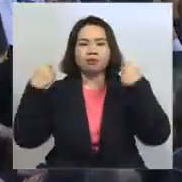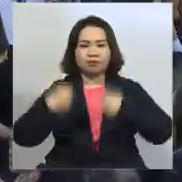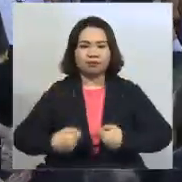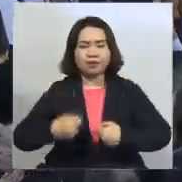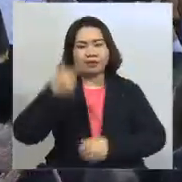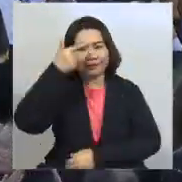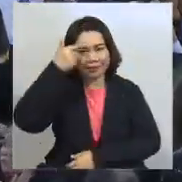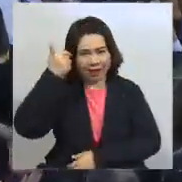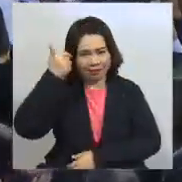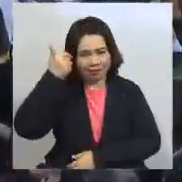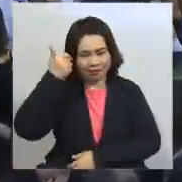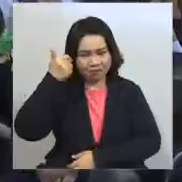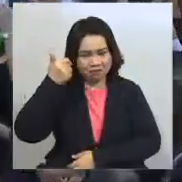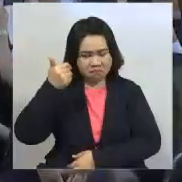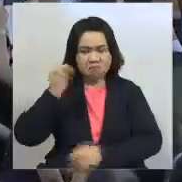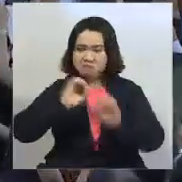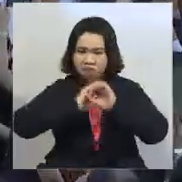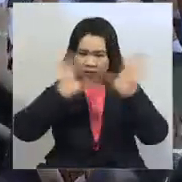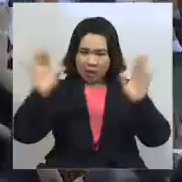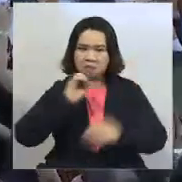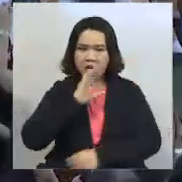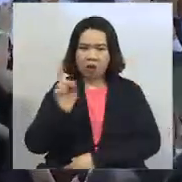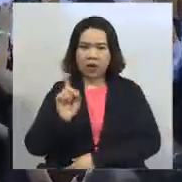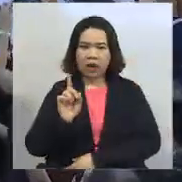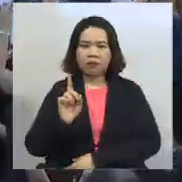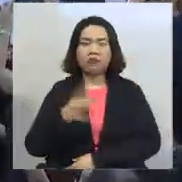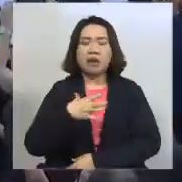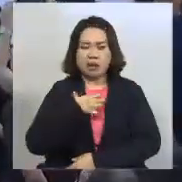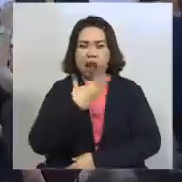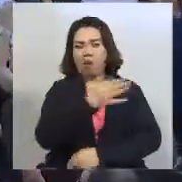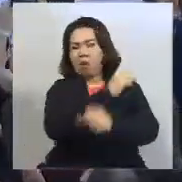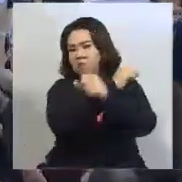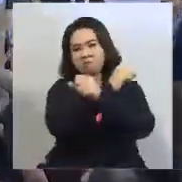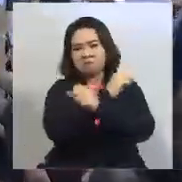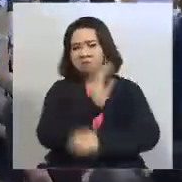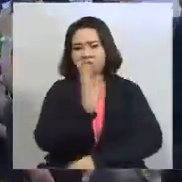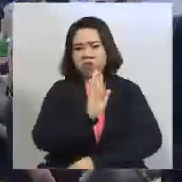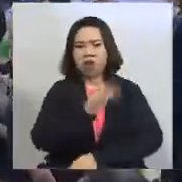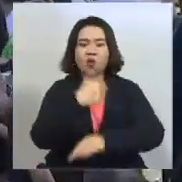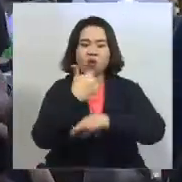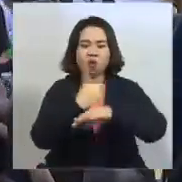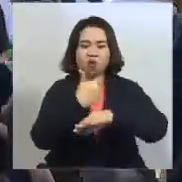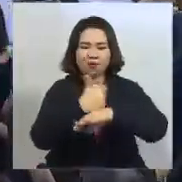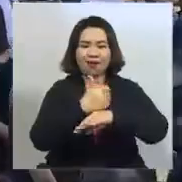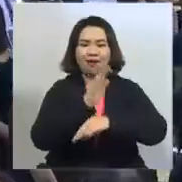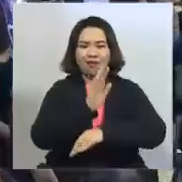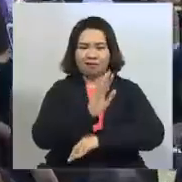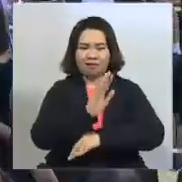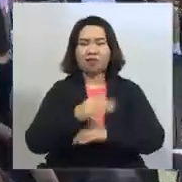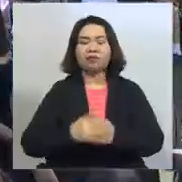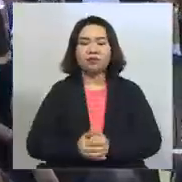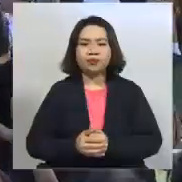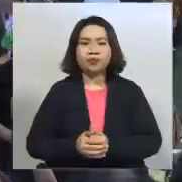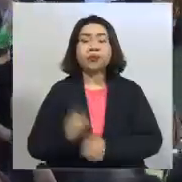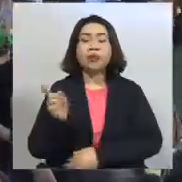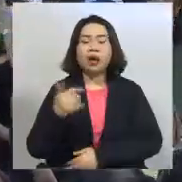ส่เสื้อสีดำนะครับเป็นการแสดงออกเชิงสัญลักษณ์เพื่อจะเรียกร้องและก็ต่อต้านการแต่งตั้งนายยอดวิจักษ์โยธินนะ